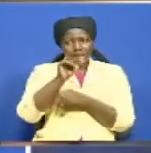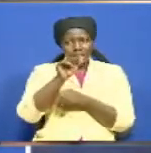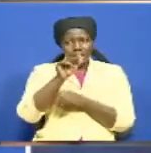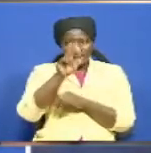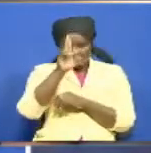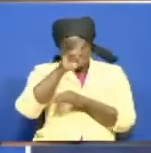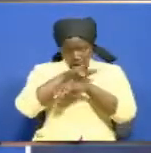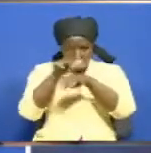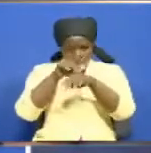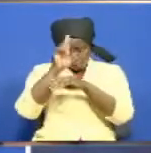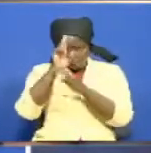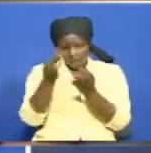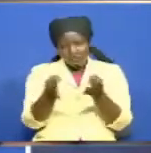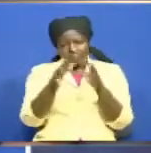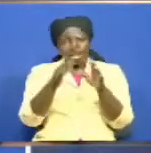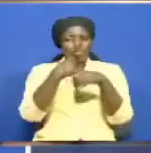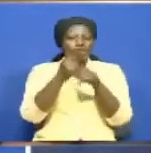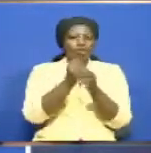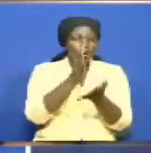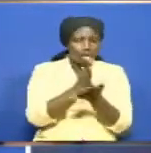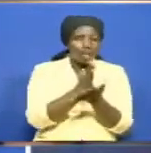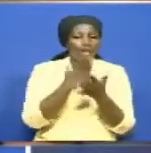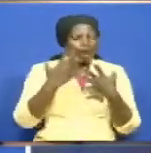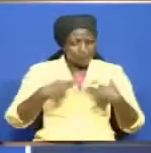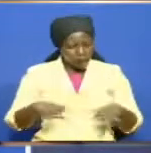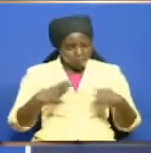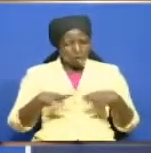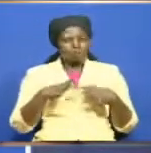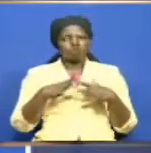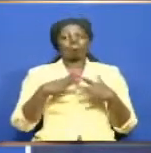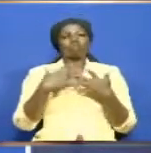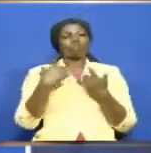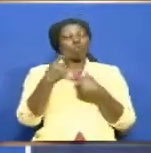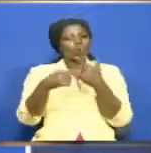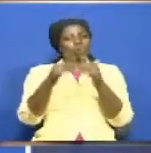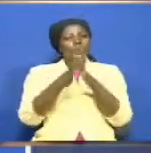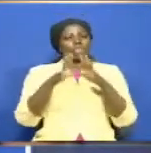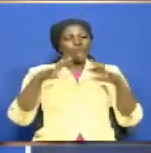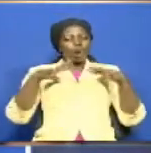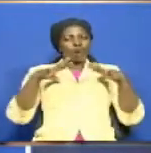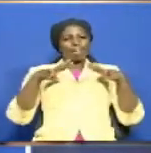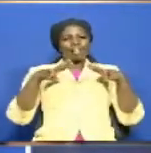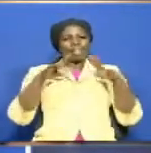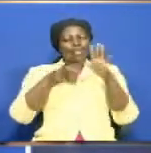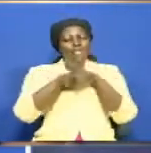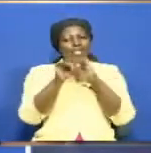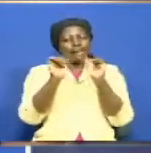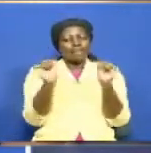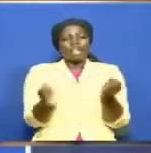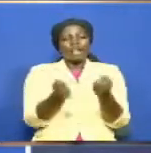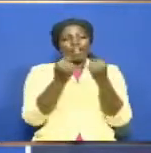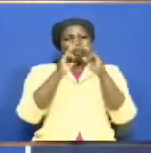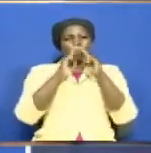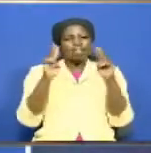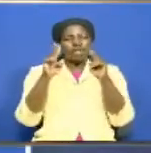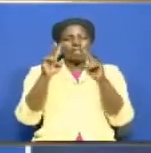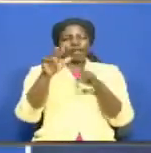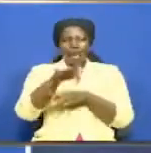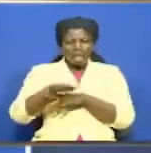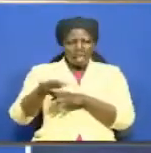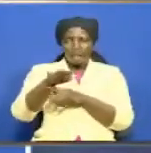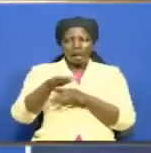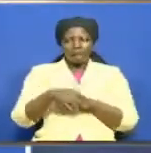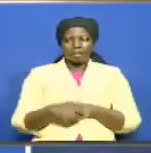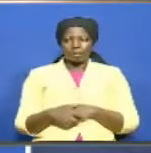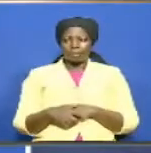ensuring that the citizens go through this festive season in a secure and peaceful environment.